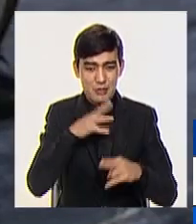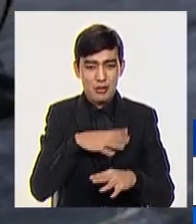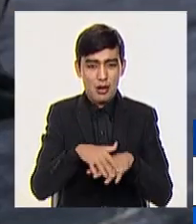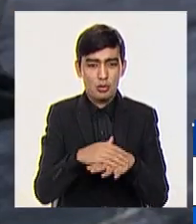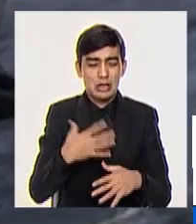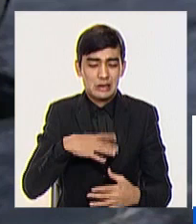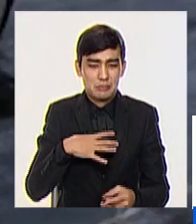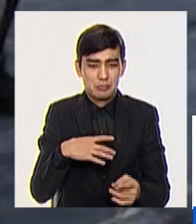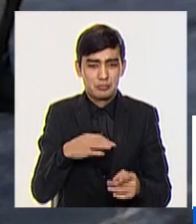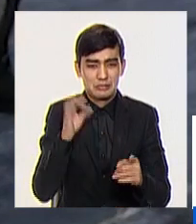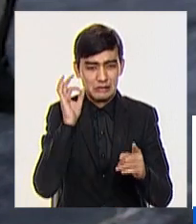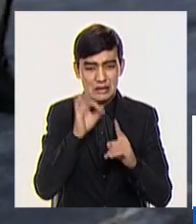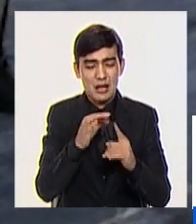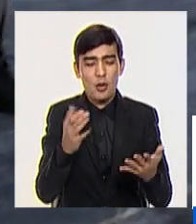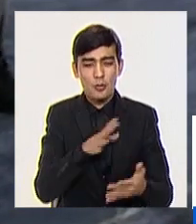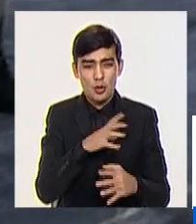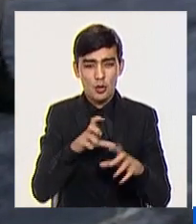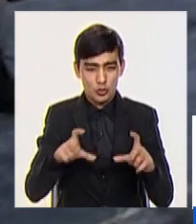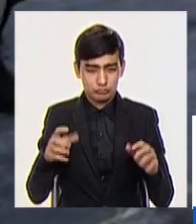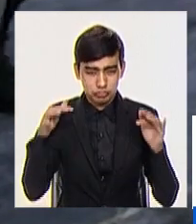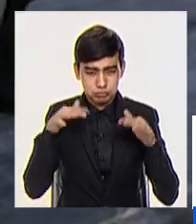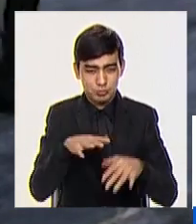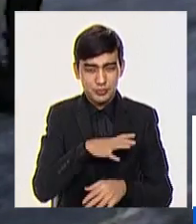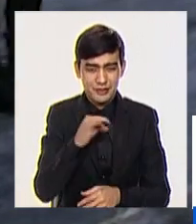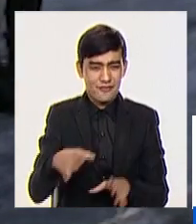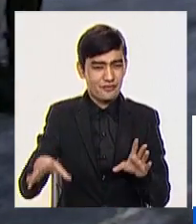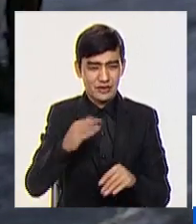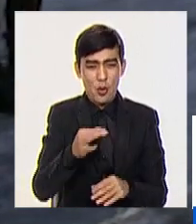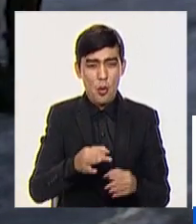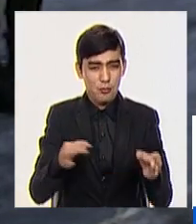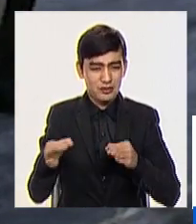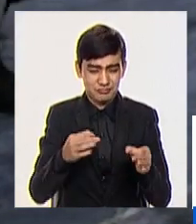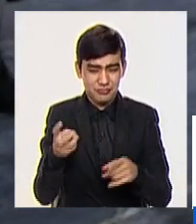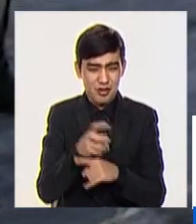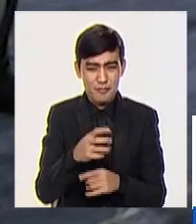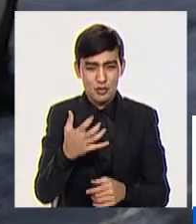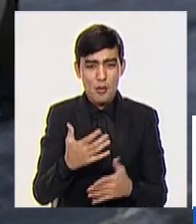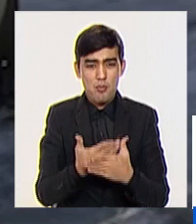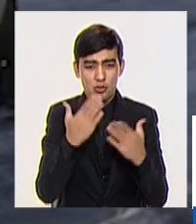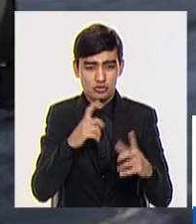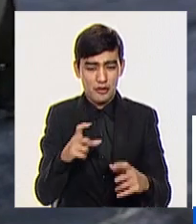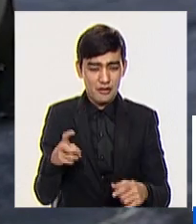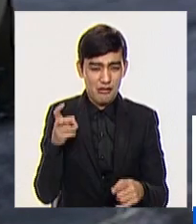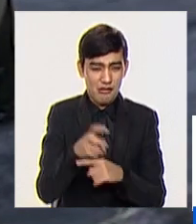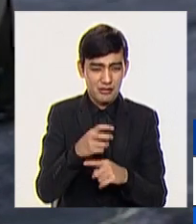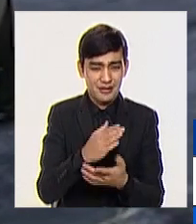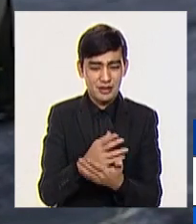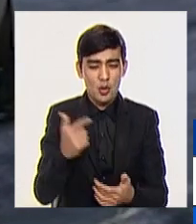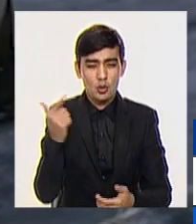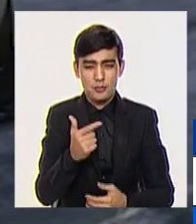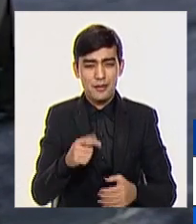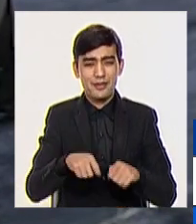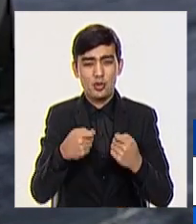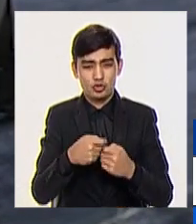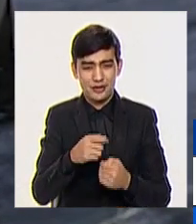Его целью было привлечь людей. Люди приехали за ними со всей области. Собралось больше 500 человек. И мы видим грубое